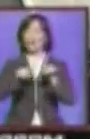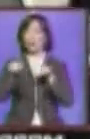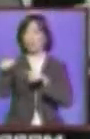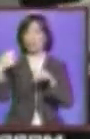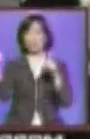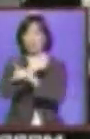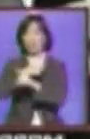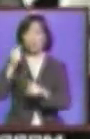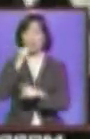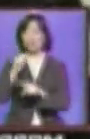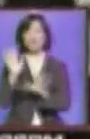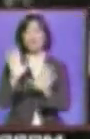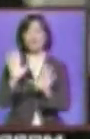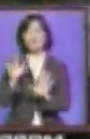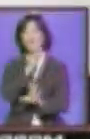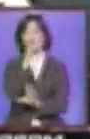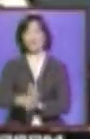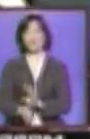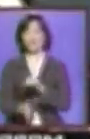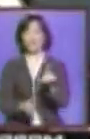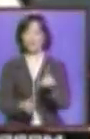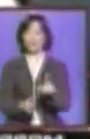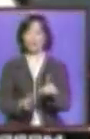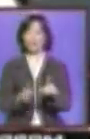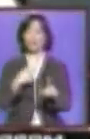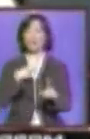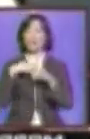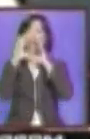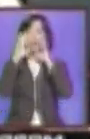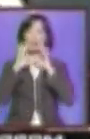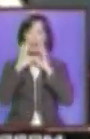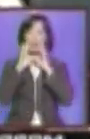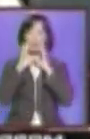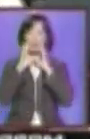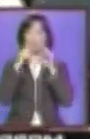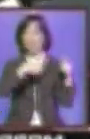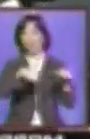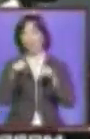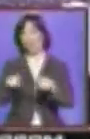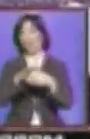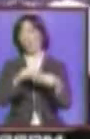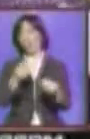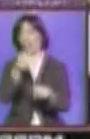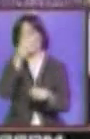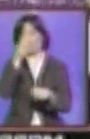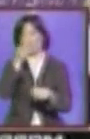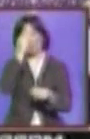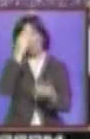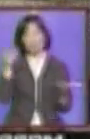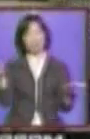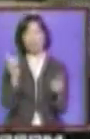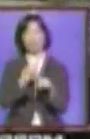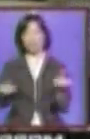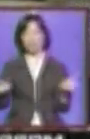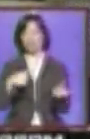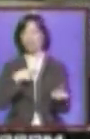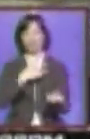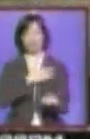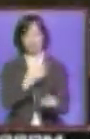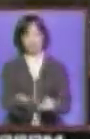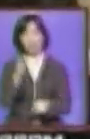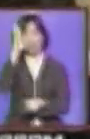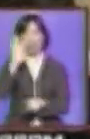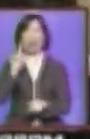ang kinasangkutang gulo ng mga anak. Nalungkot lang ako kung yun ang nangyari. Pero wala akong magawa. Lahat yan, will of